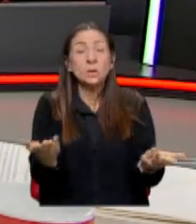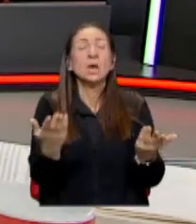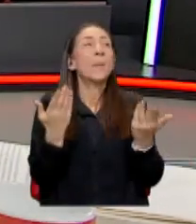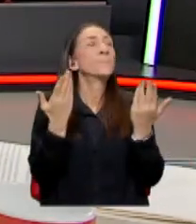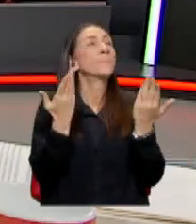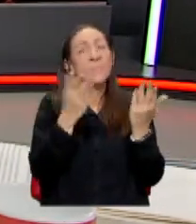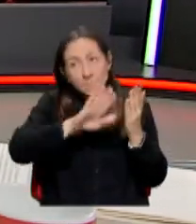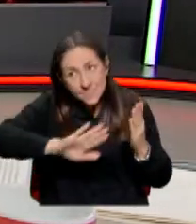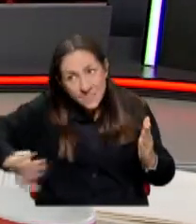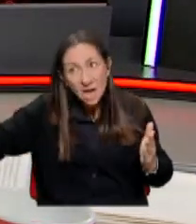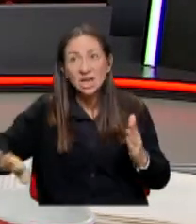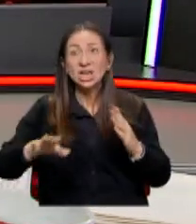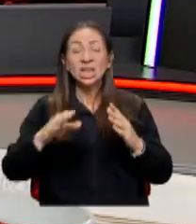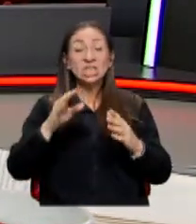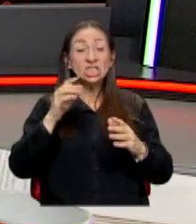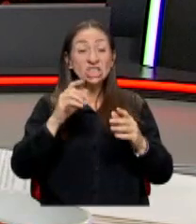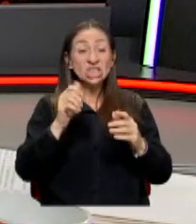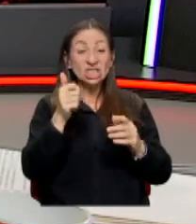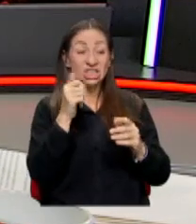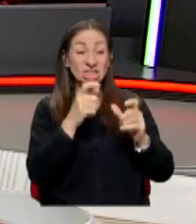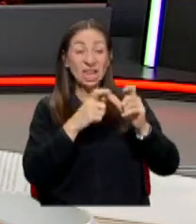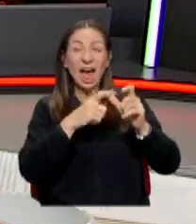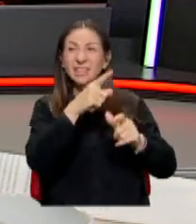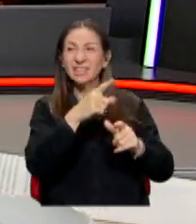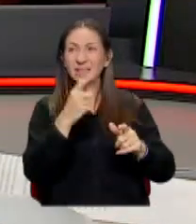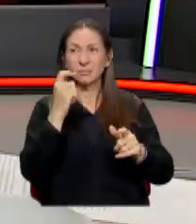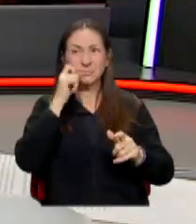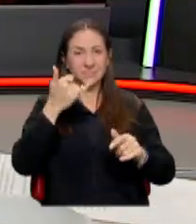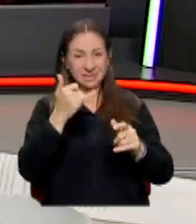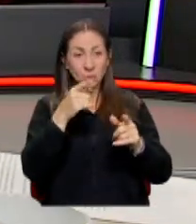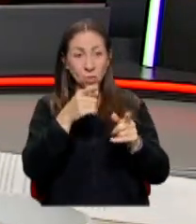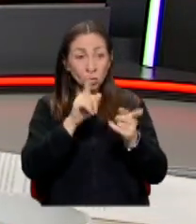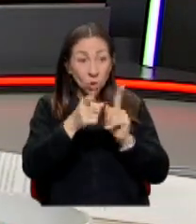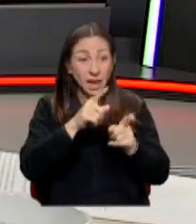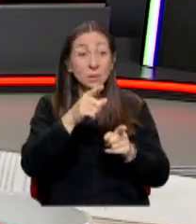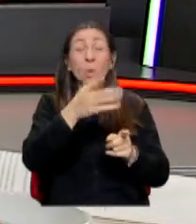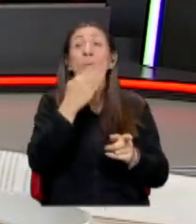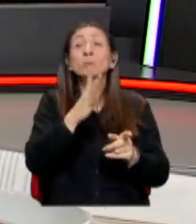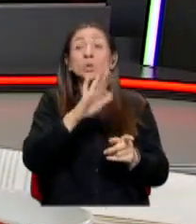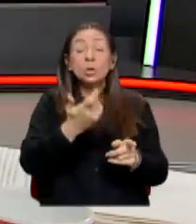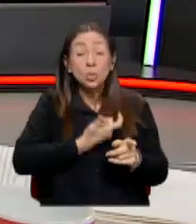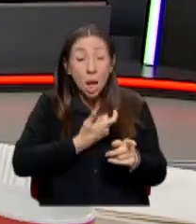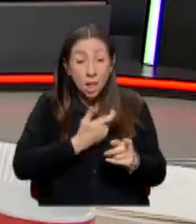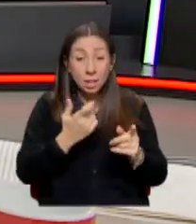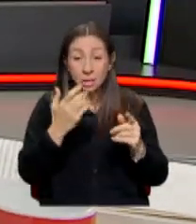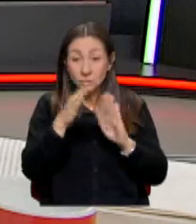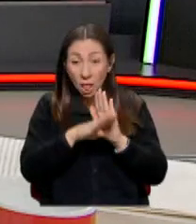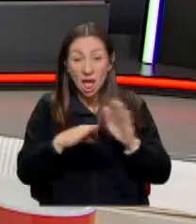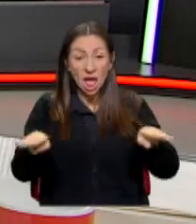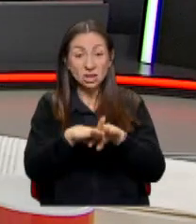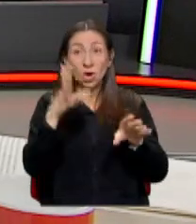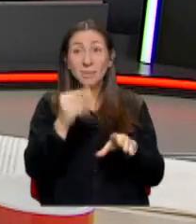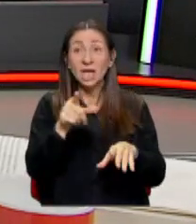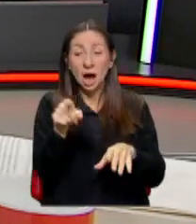bırak. Şeriatla yönetilen ülkelerde bile olmaz. Neden? Çünkü bütün kuralların eşit olması lazım herkese.